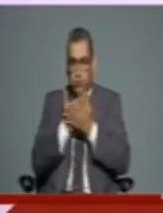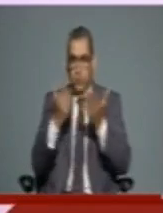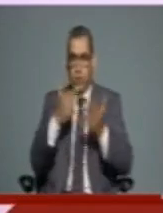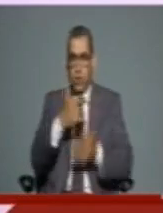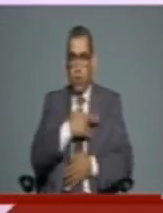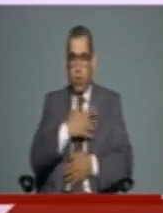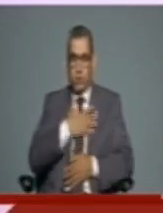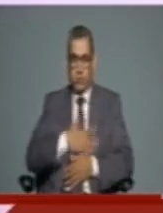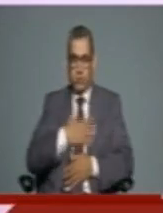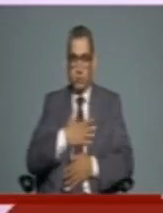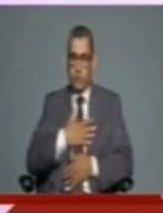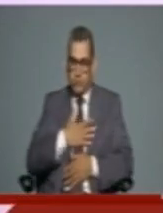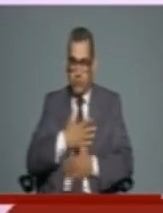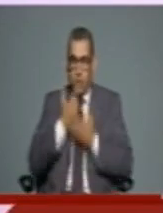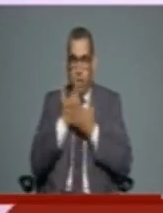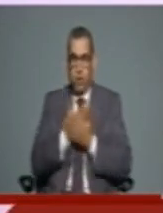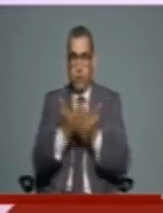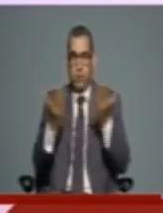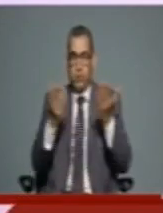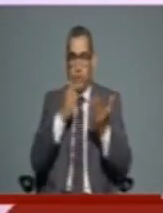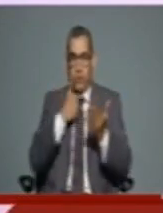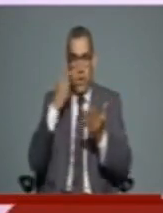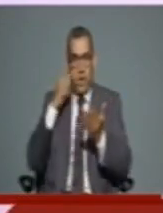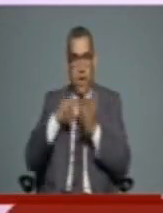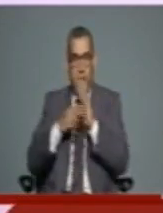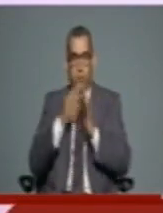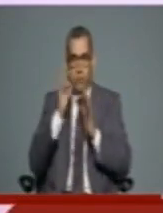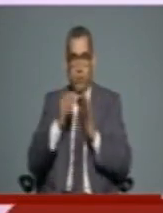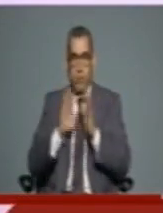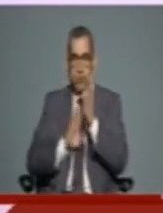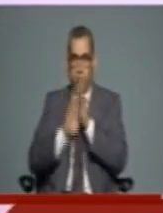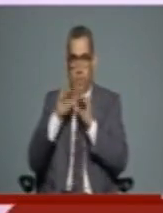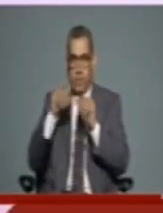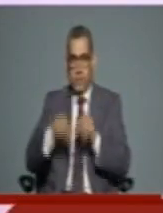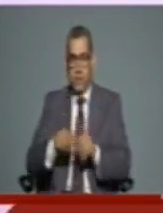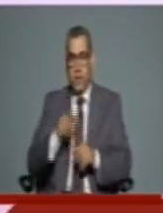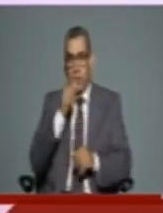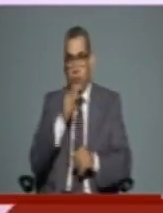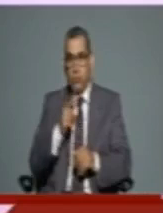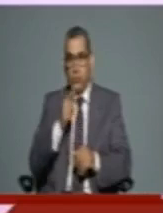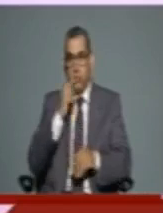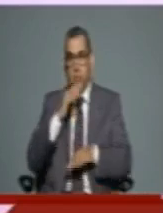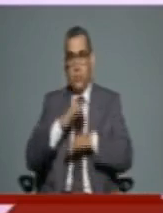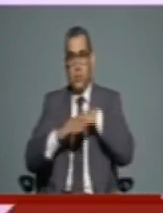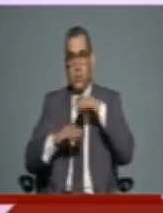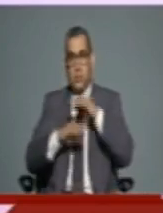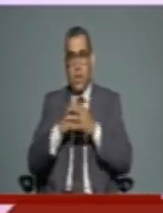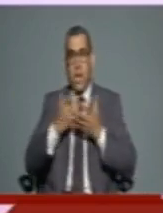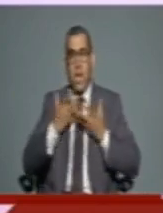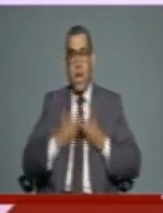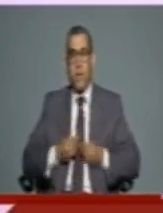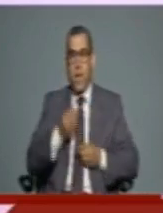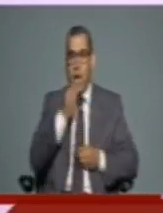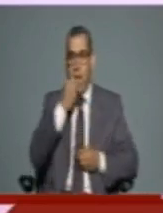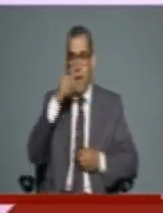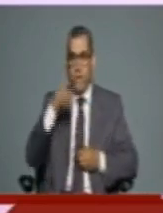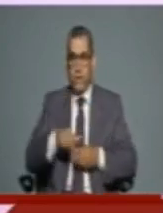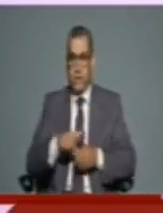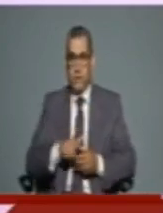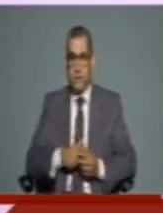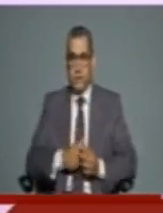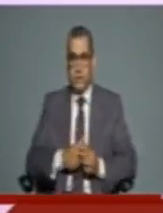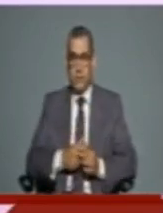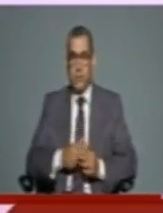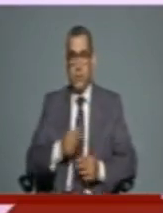ورأيي في ما يحدث أمامنا الآن. عودة إلى الأمن الغذائي، وأصبح